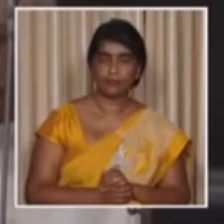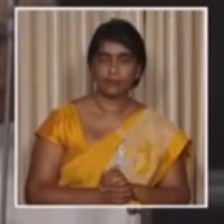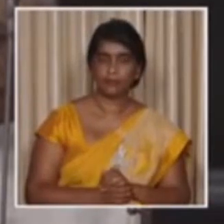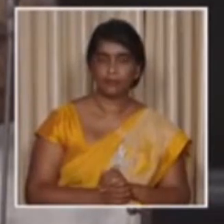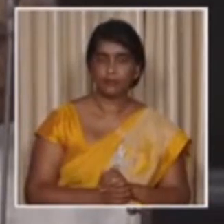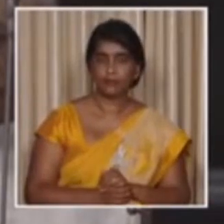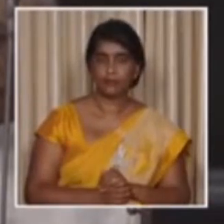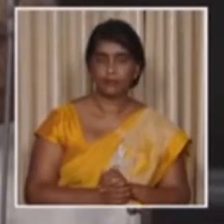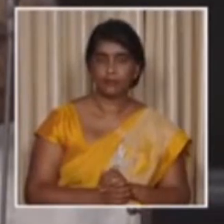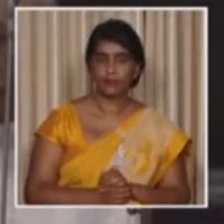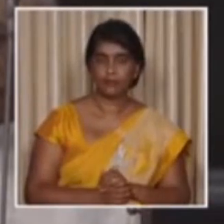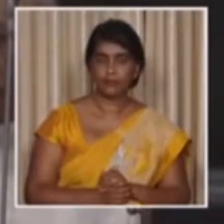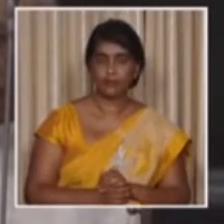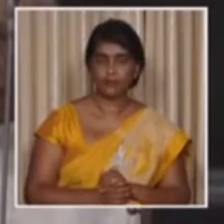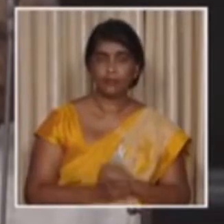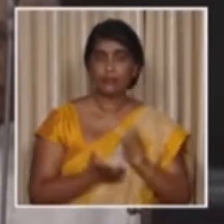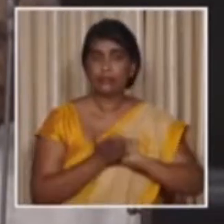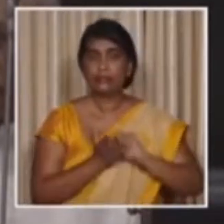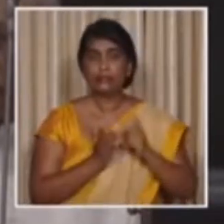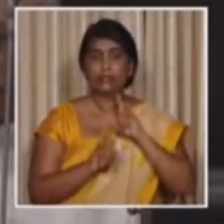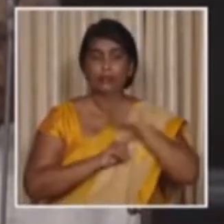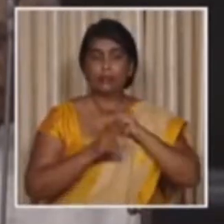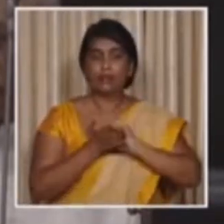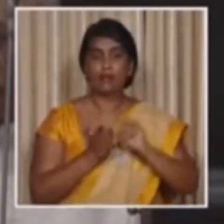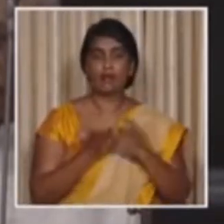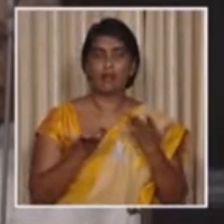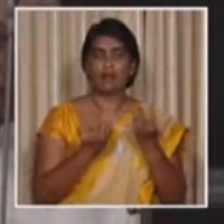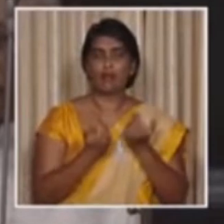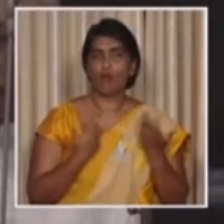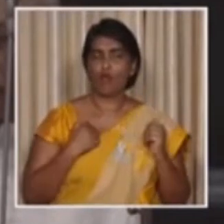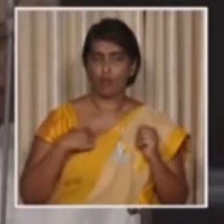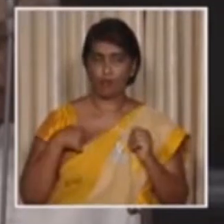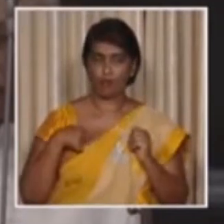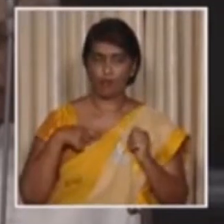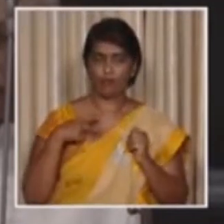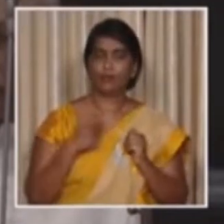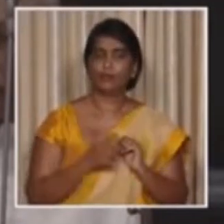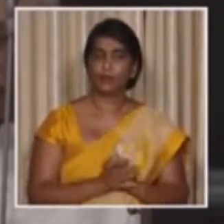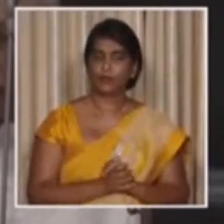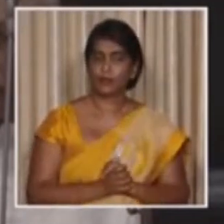There are no minutes, no notes. ඒක කොහොමද මේක ගන්න? ඒ පාර